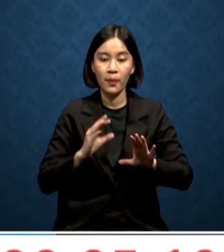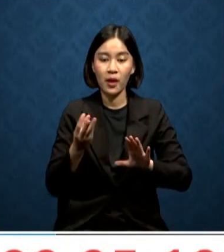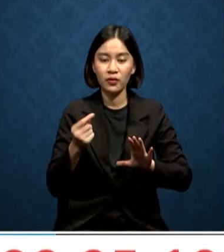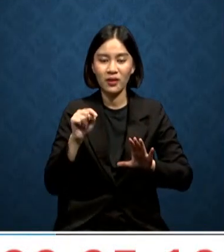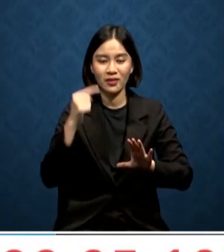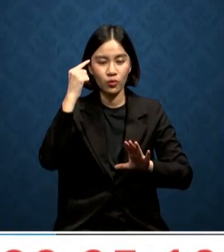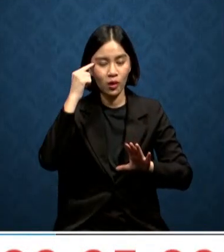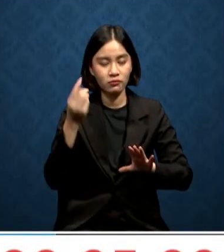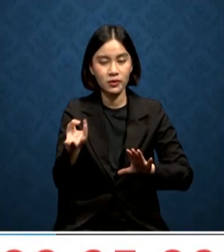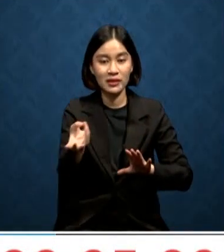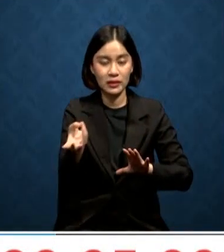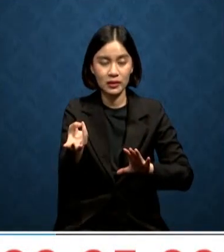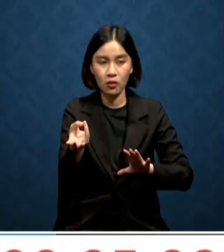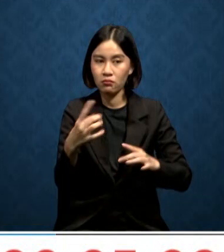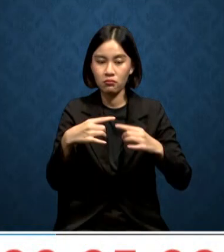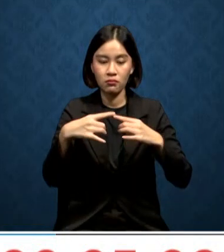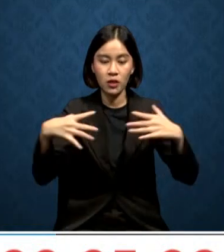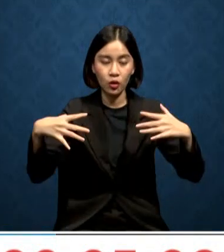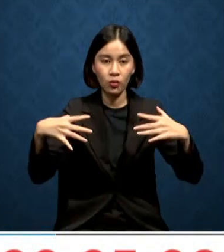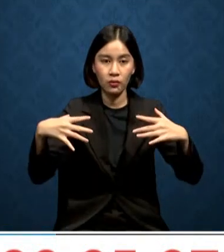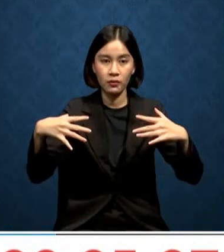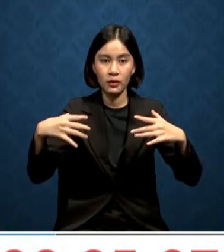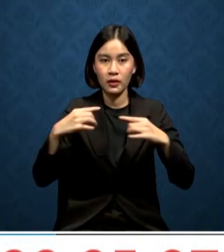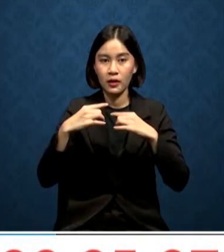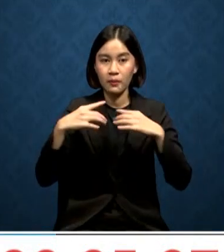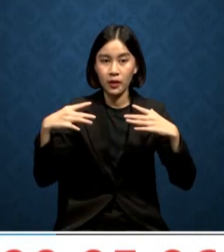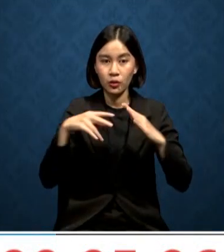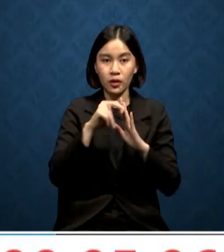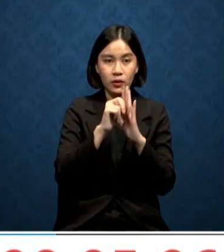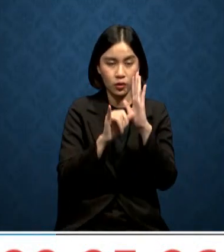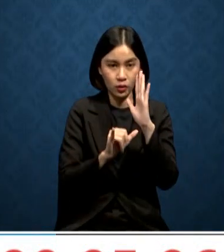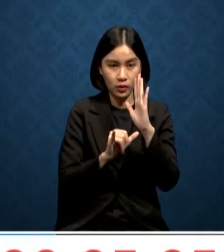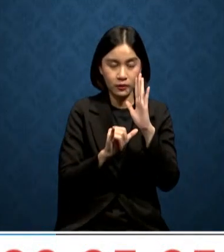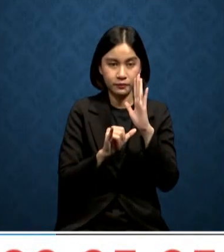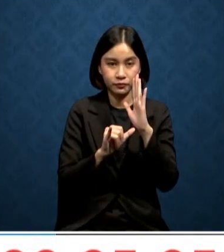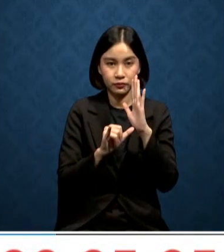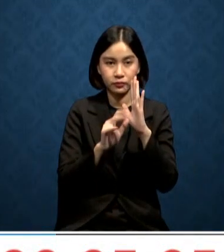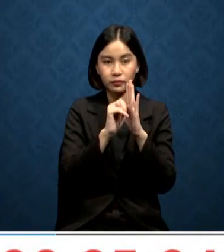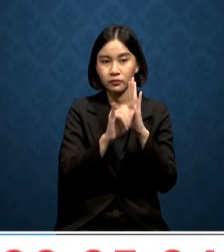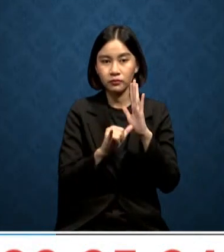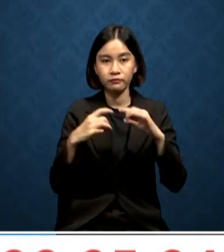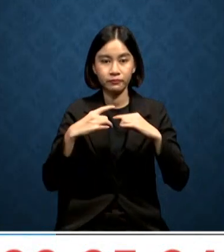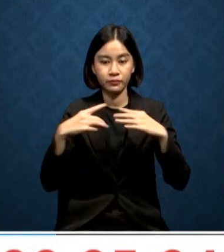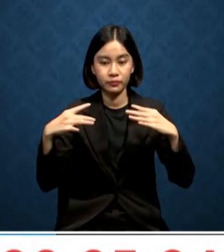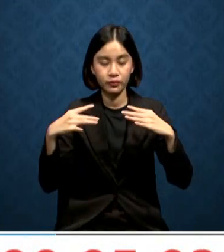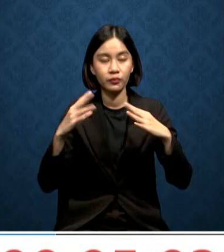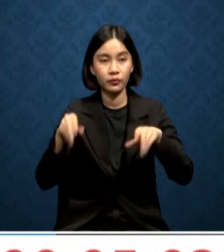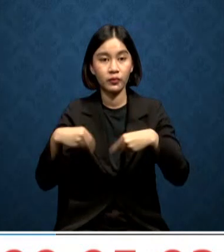นข้างจะต่ำมากไม่สอดคล้องกับนโยบายที่ให้